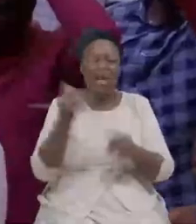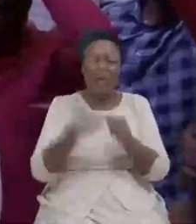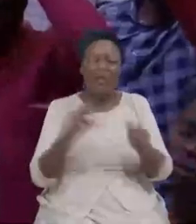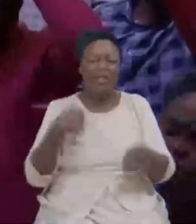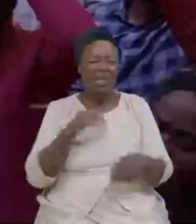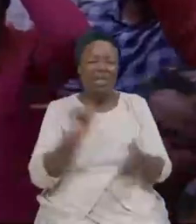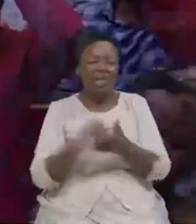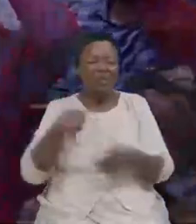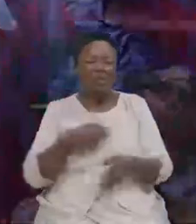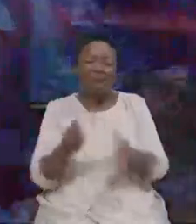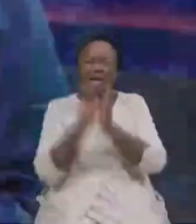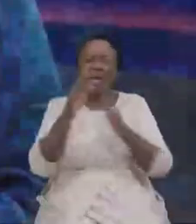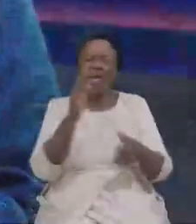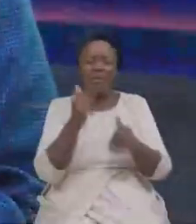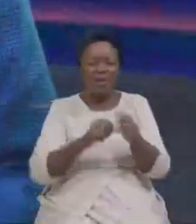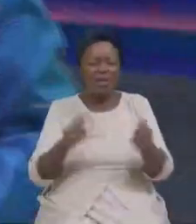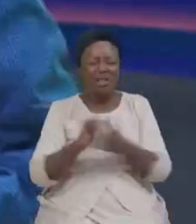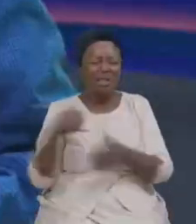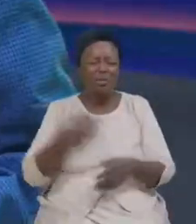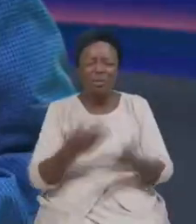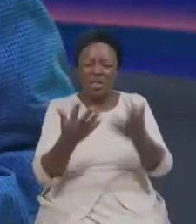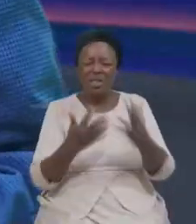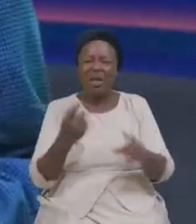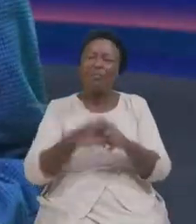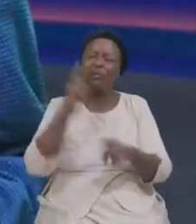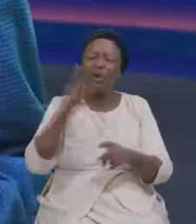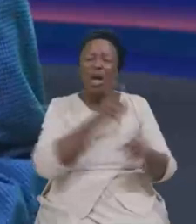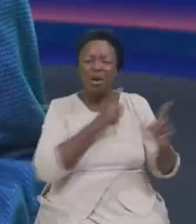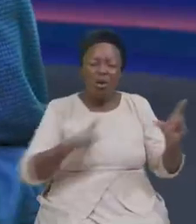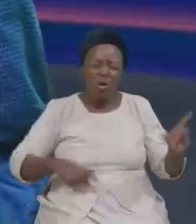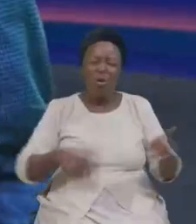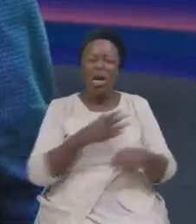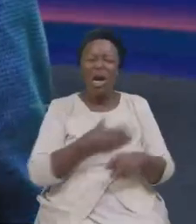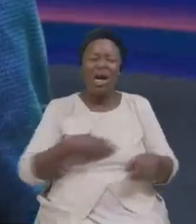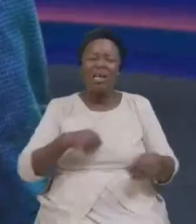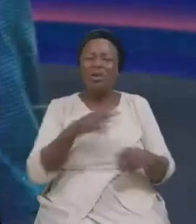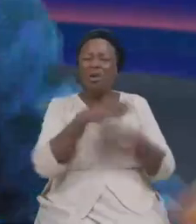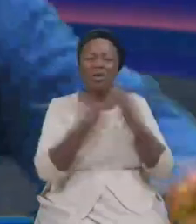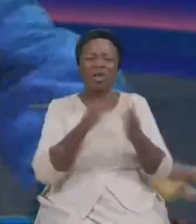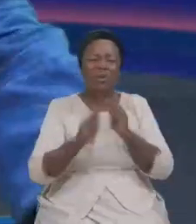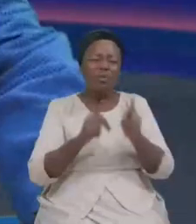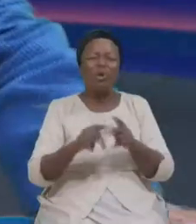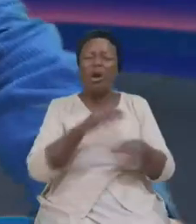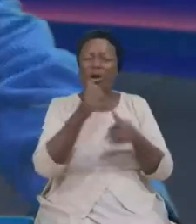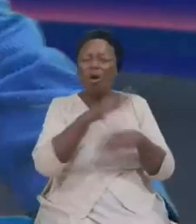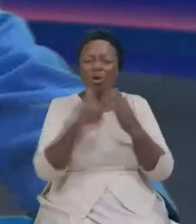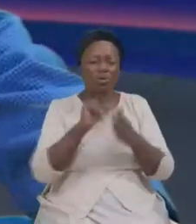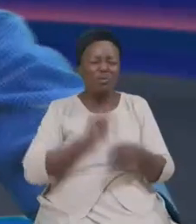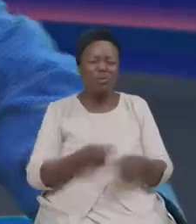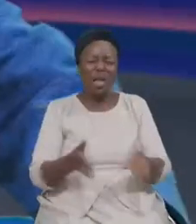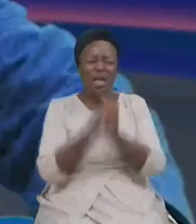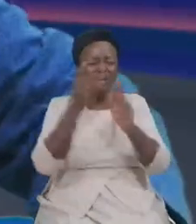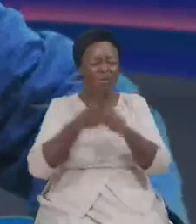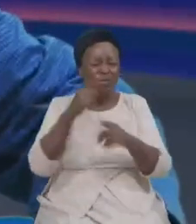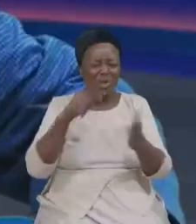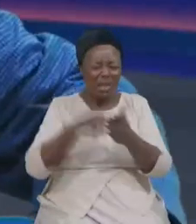désiré de toi, tous ceux qui t'ont demandé de toi dans leur cœur, et ils ont demandé, Seigneur, fais-le pour moi. Oh, dans ta fidélité,